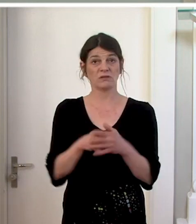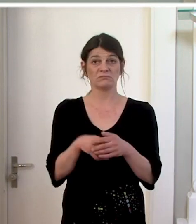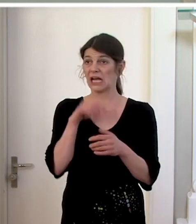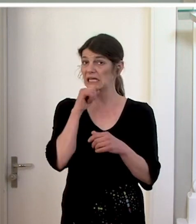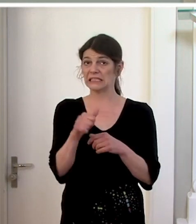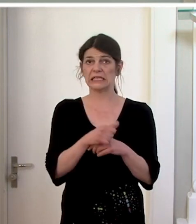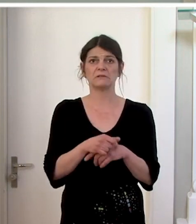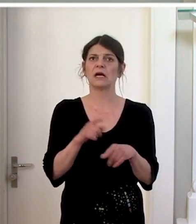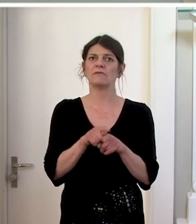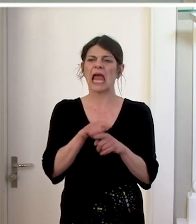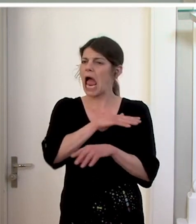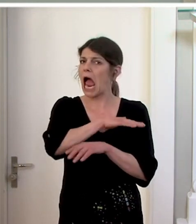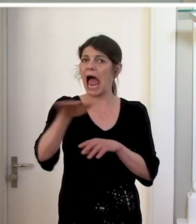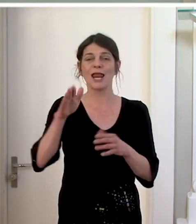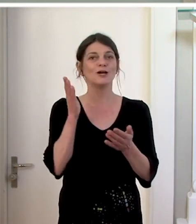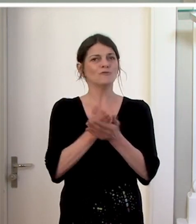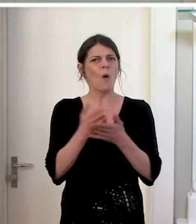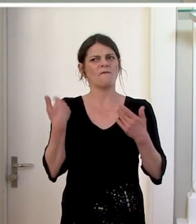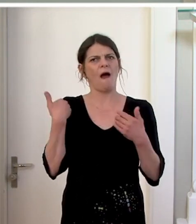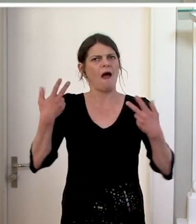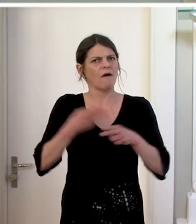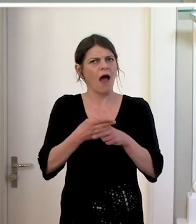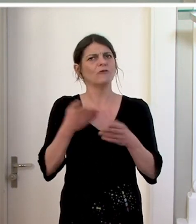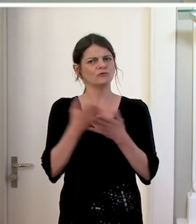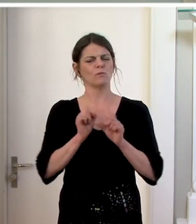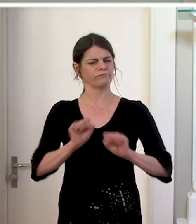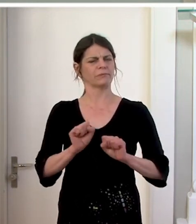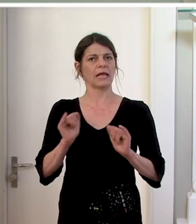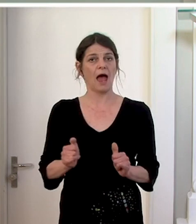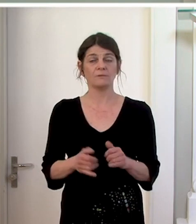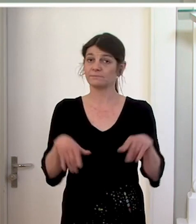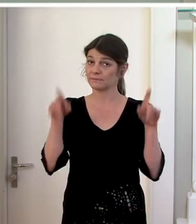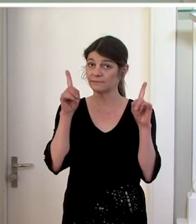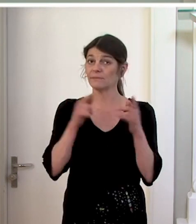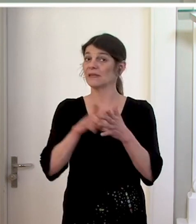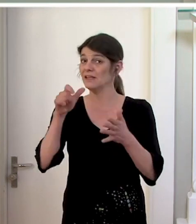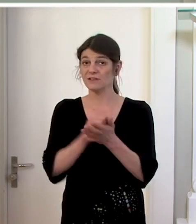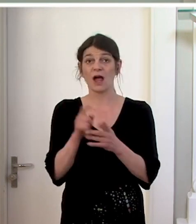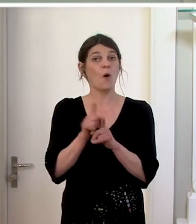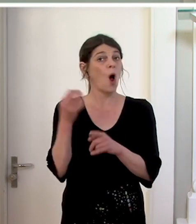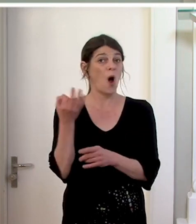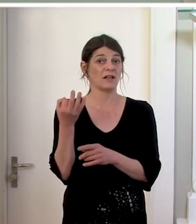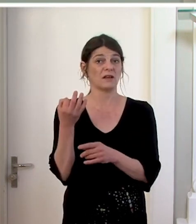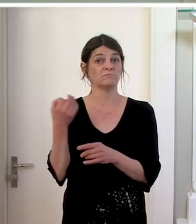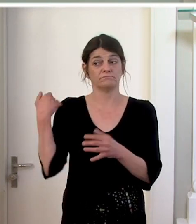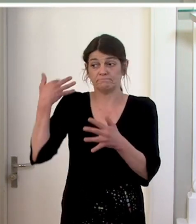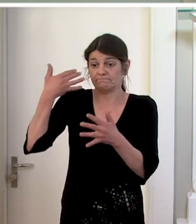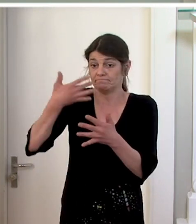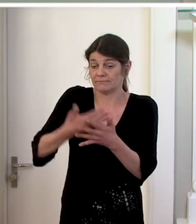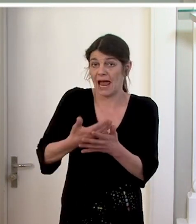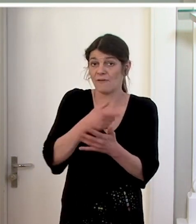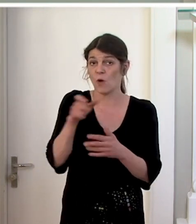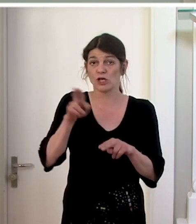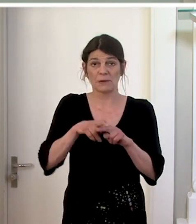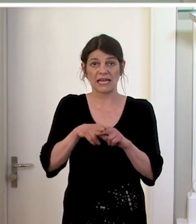einer harten immunität das heißt liechtenstein ist auch heute nach diesen paar wochen wo wir die